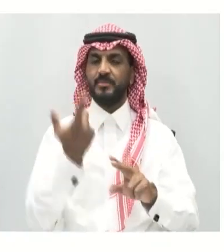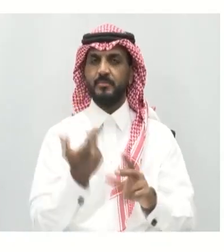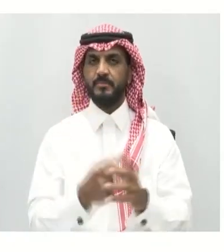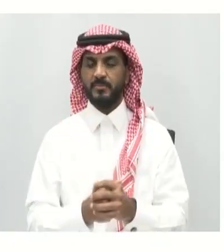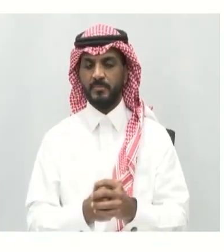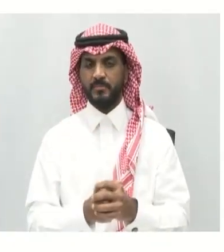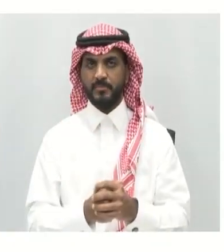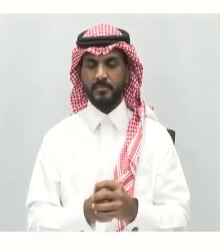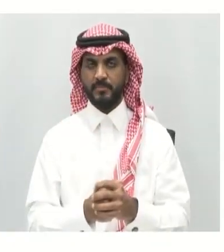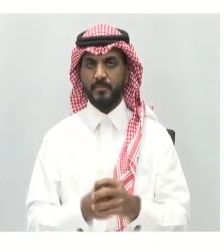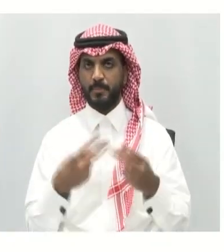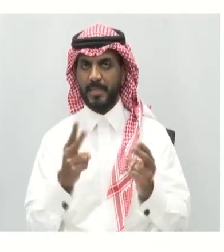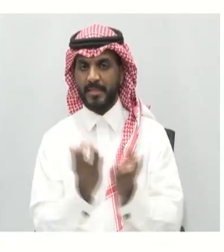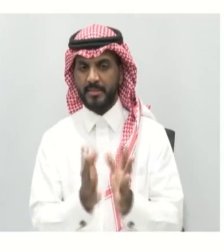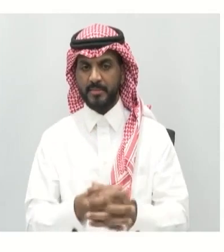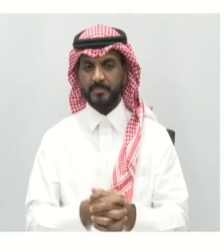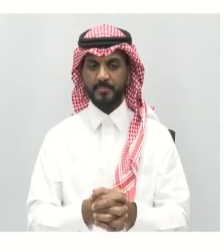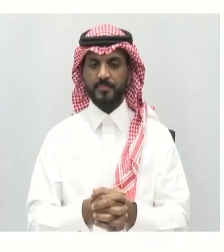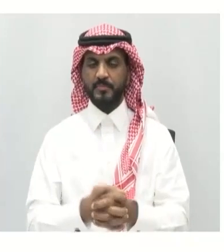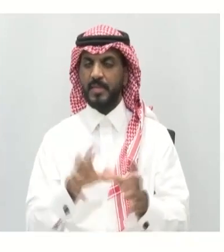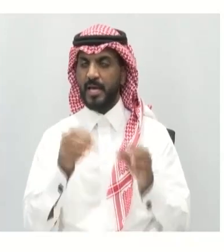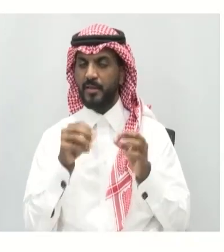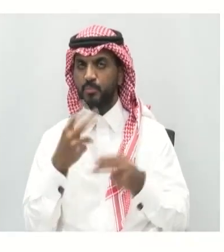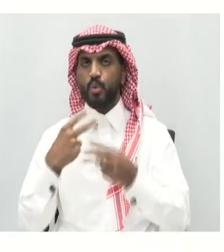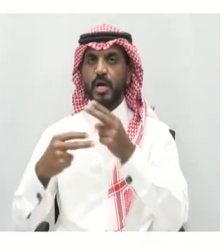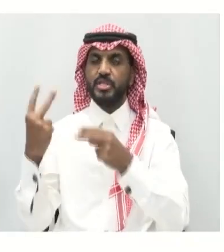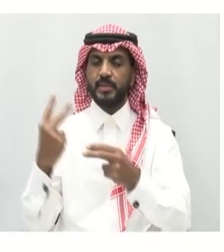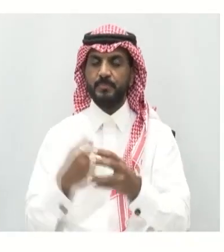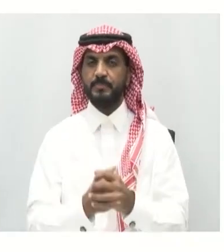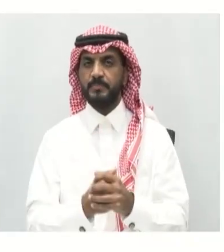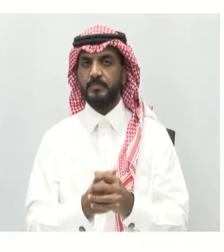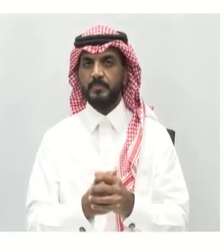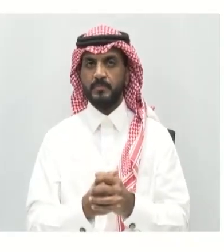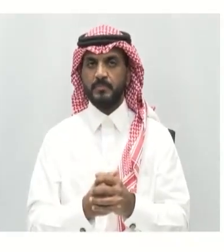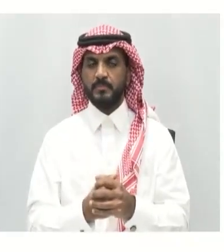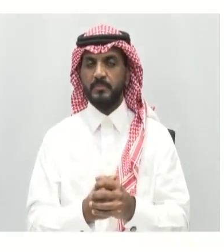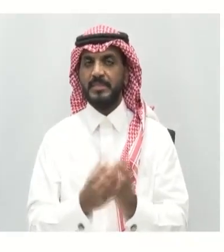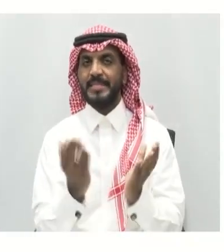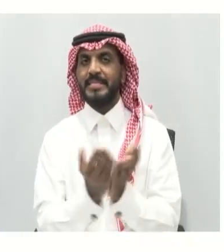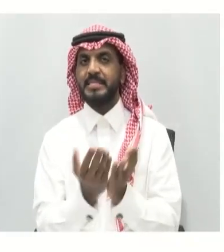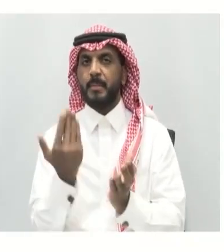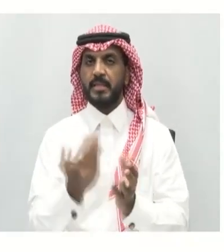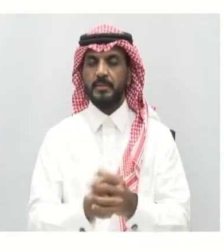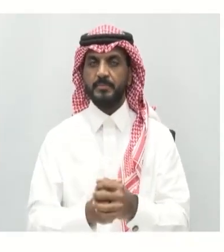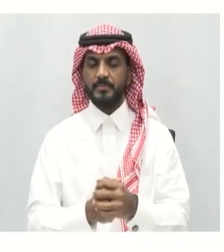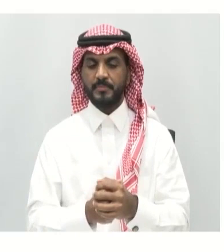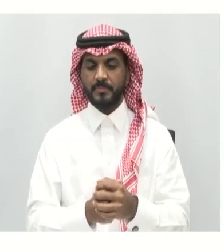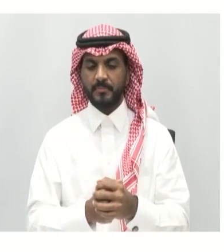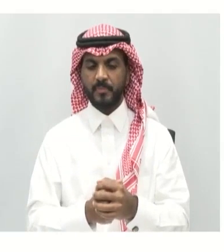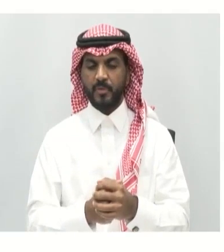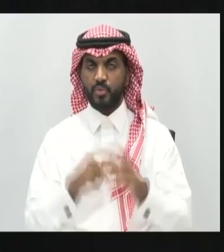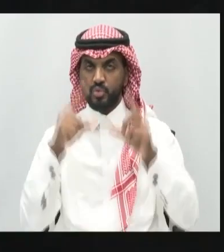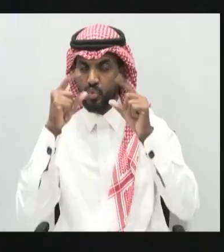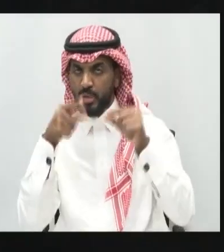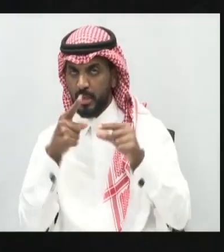في بدايه درسنا بناخذ مراجعه على درسنا الماضي في